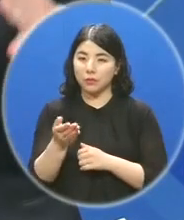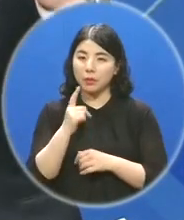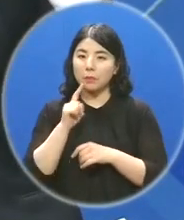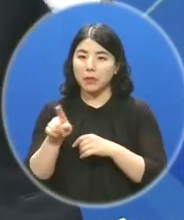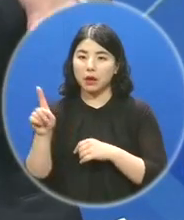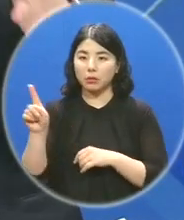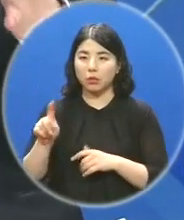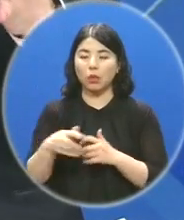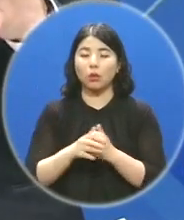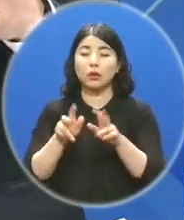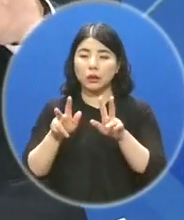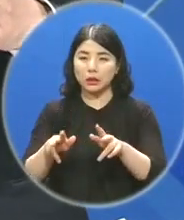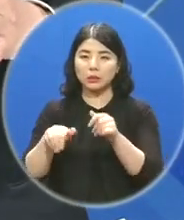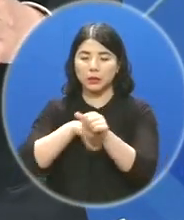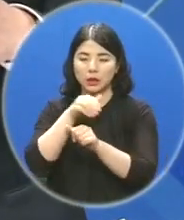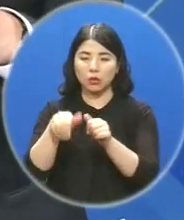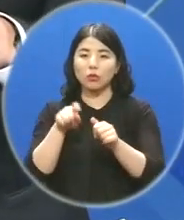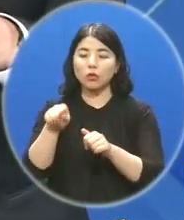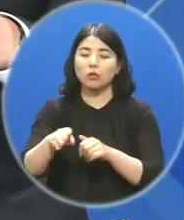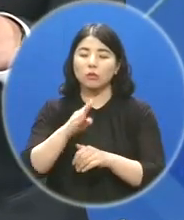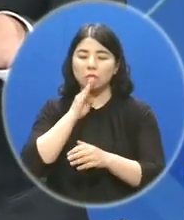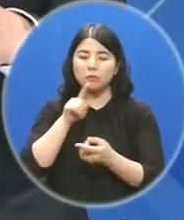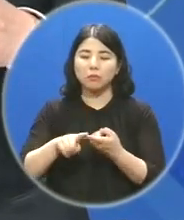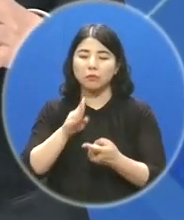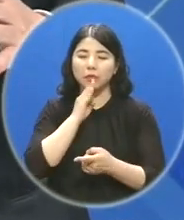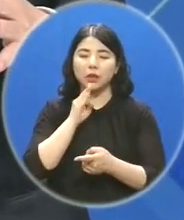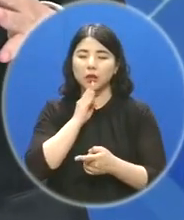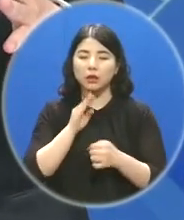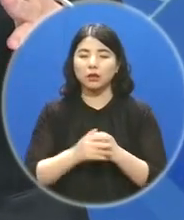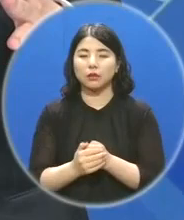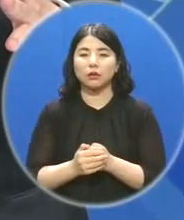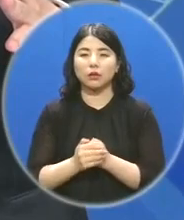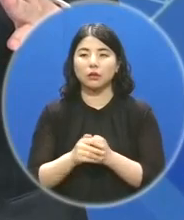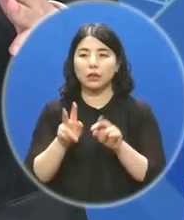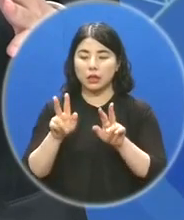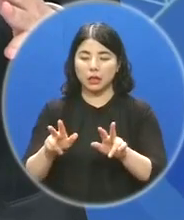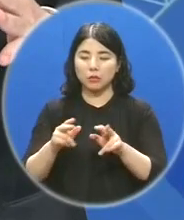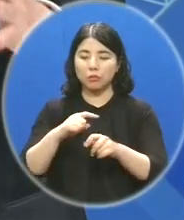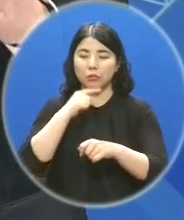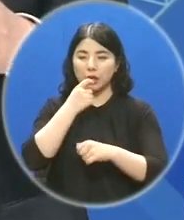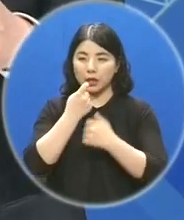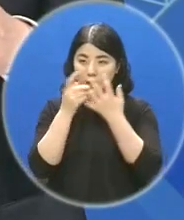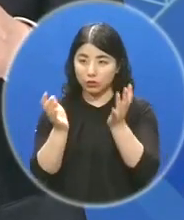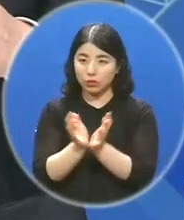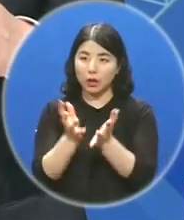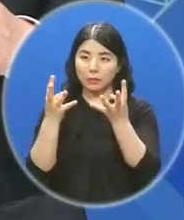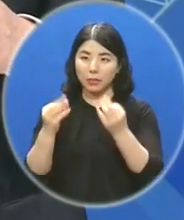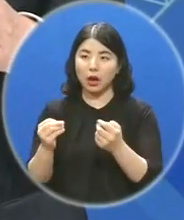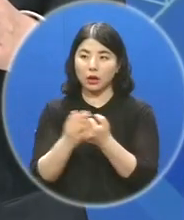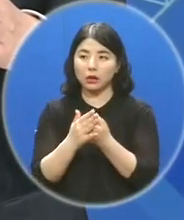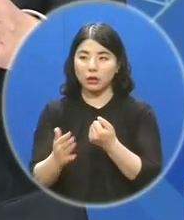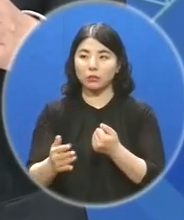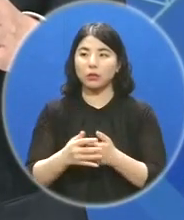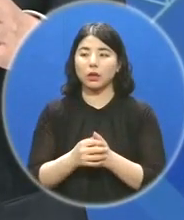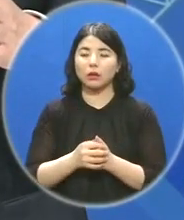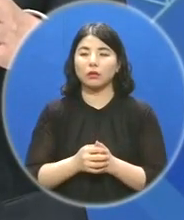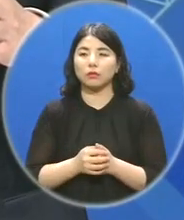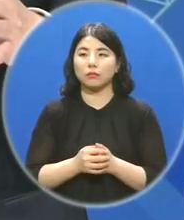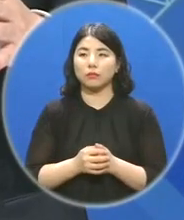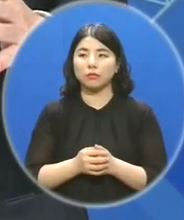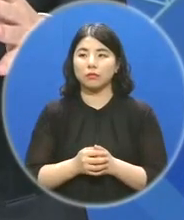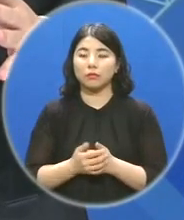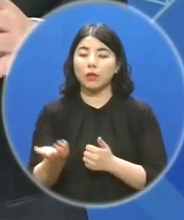지금 뭐냐면 지금의 상황에서는 그게 합리적일 수 있어요. 그러니까 지금은 민주당 의원이 압도적으로 많기 때문에 그렇죠.